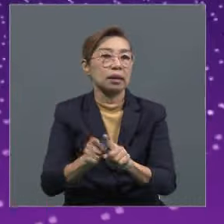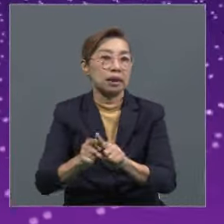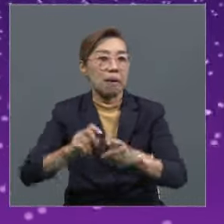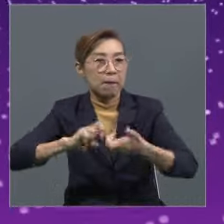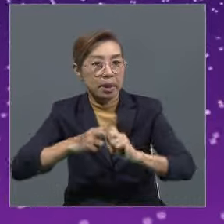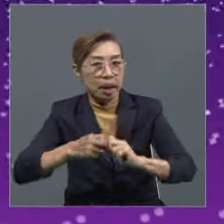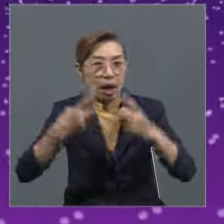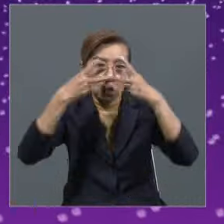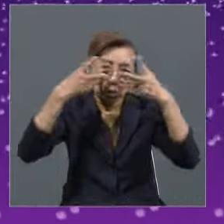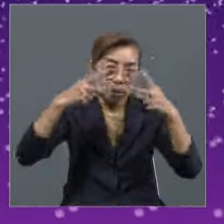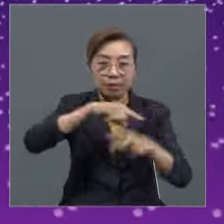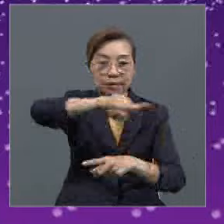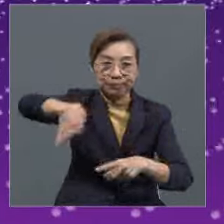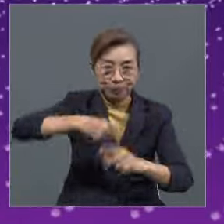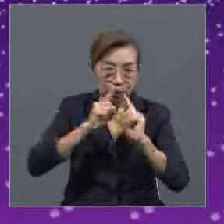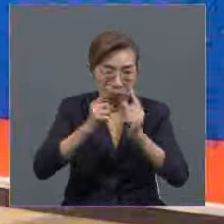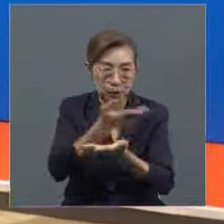อาชญกัข้าม